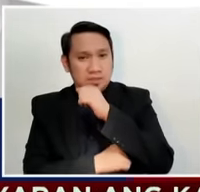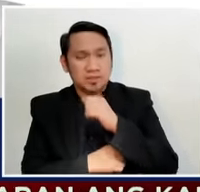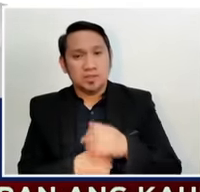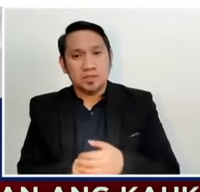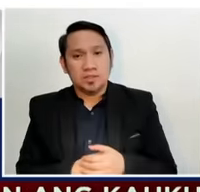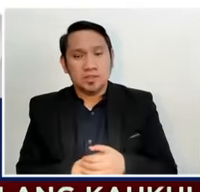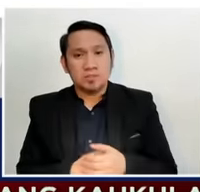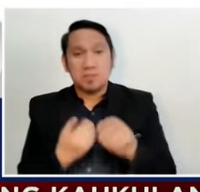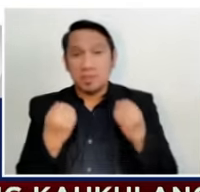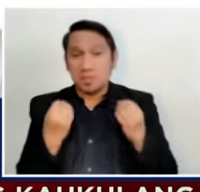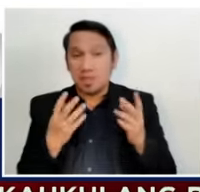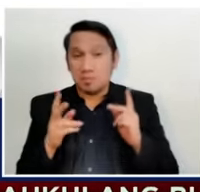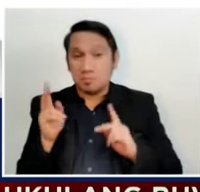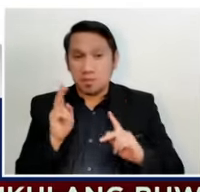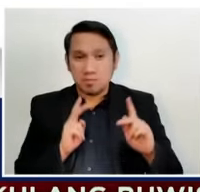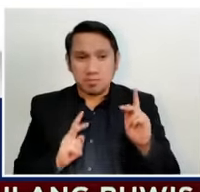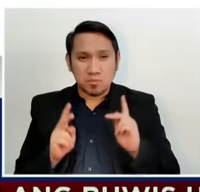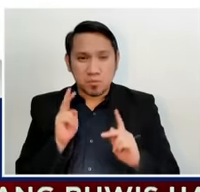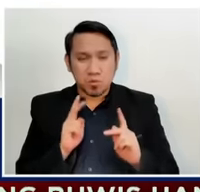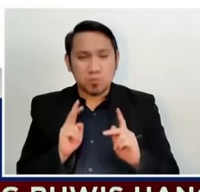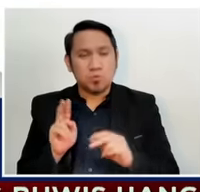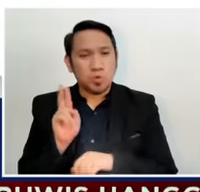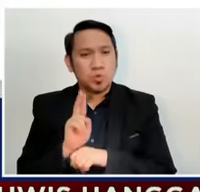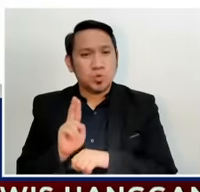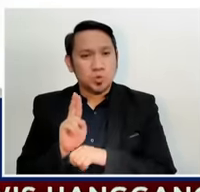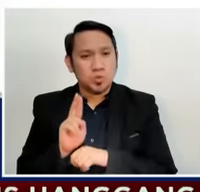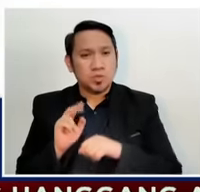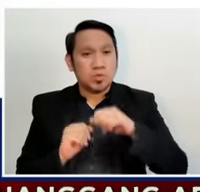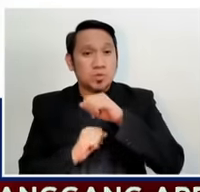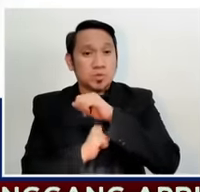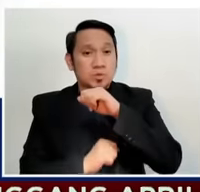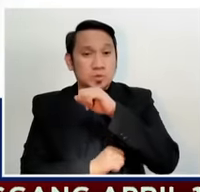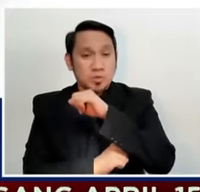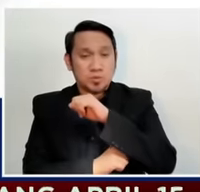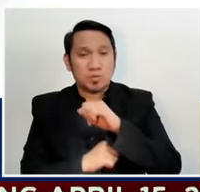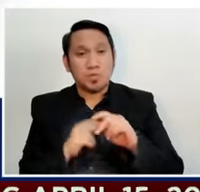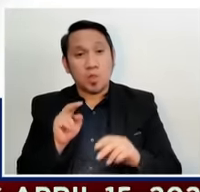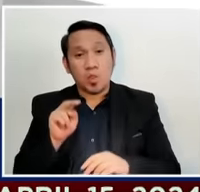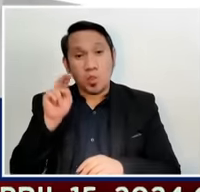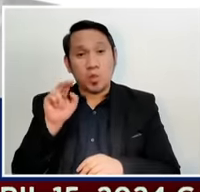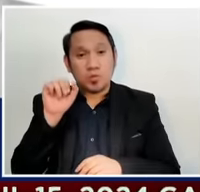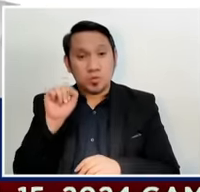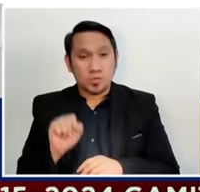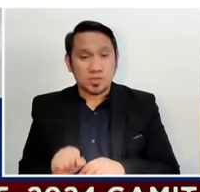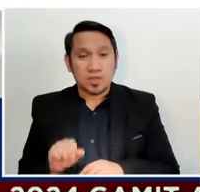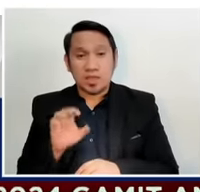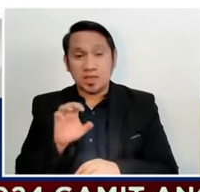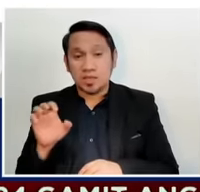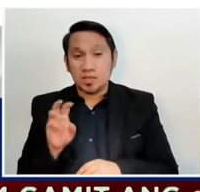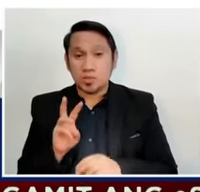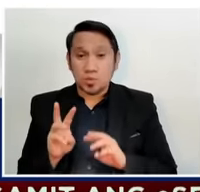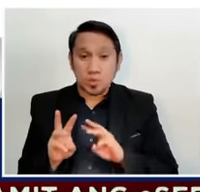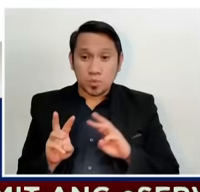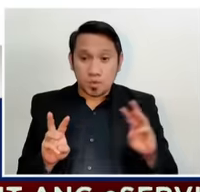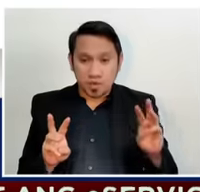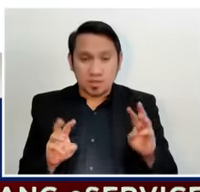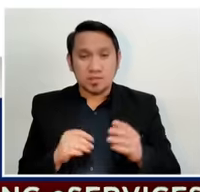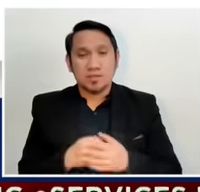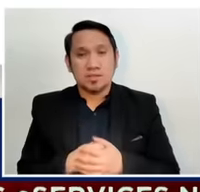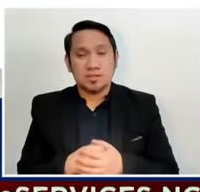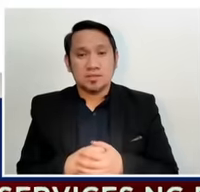thousands of people commute using that bridge to connect you from north to south and also from east to west of